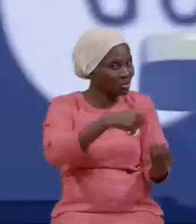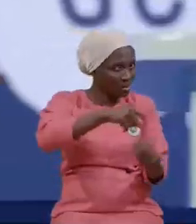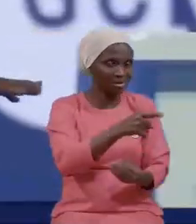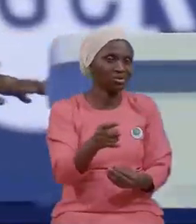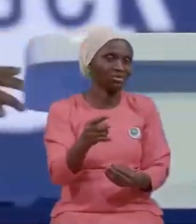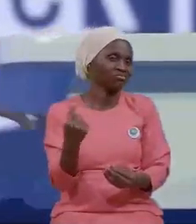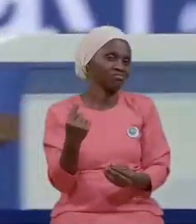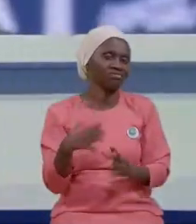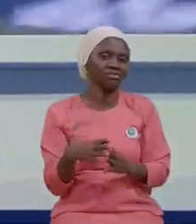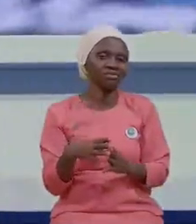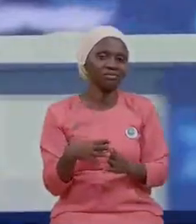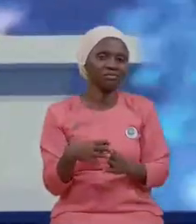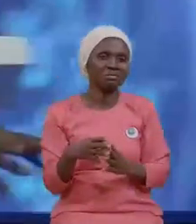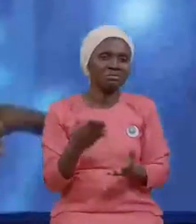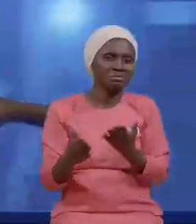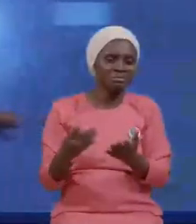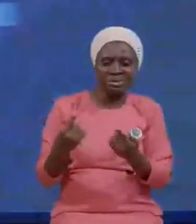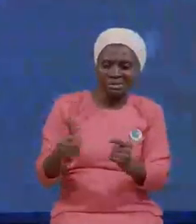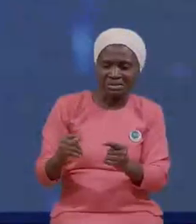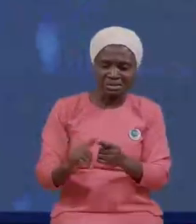Nous essayons d'utiliser la philosophie.